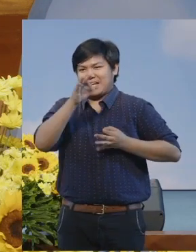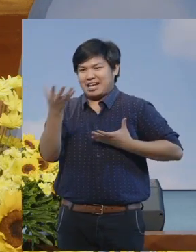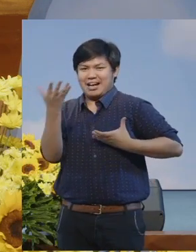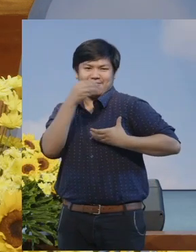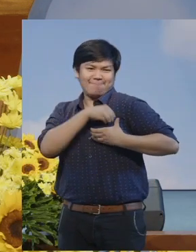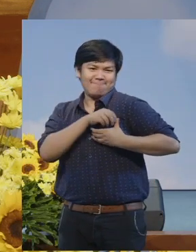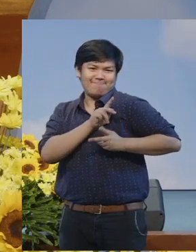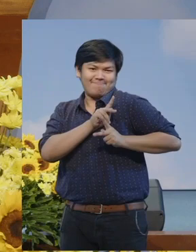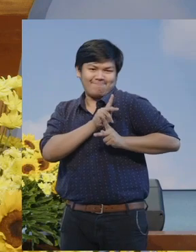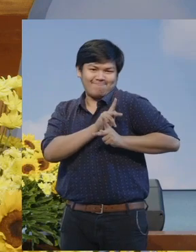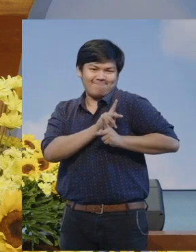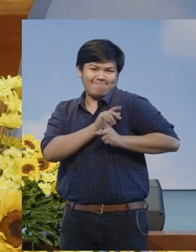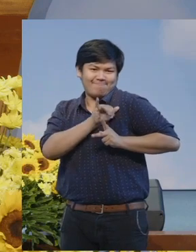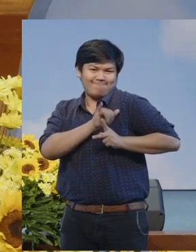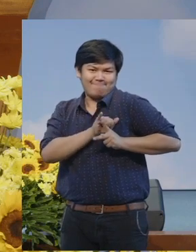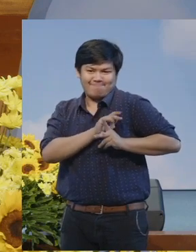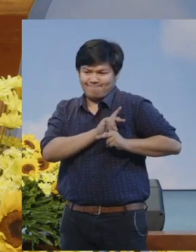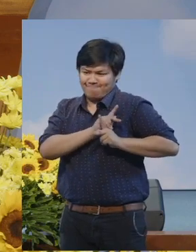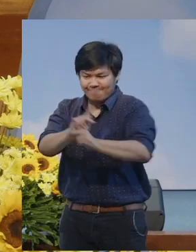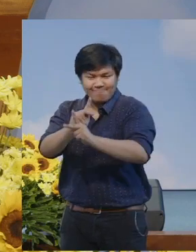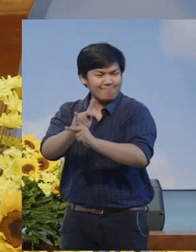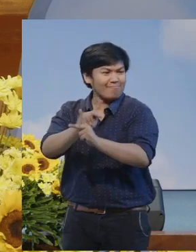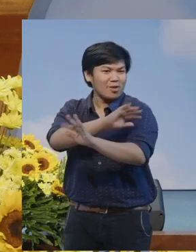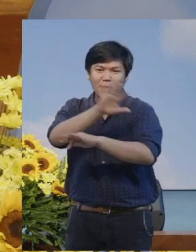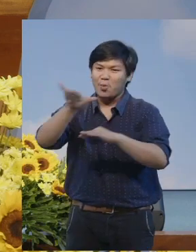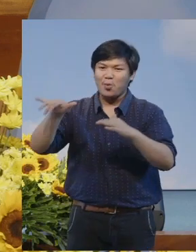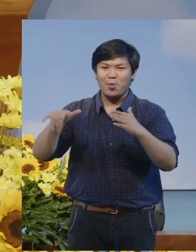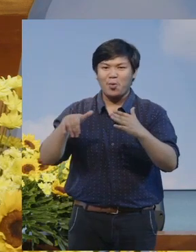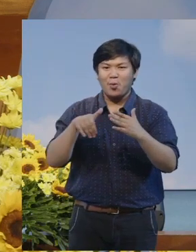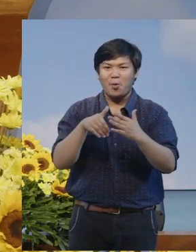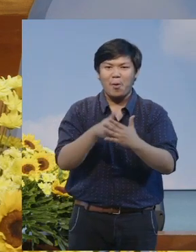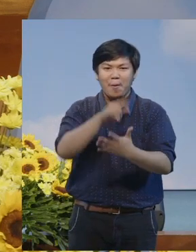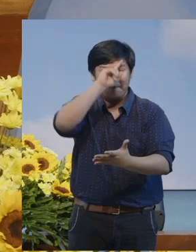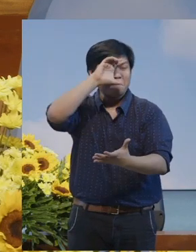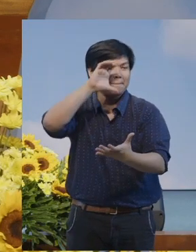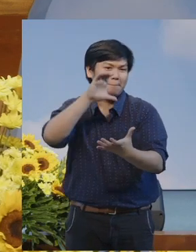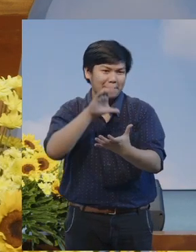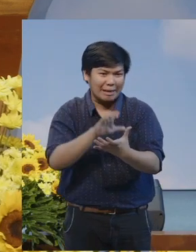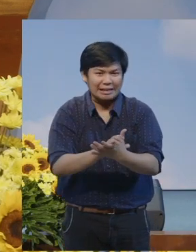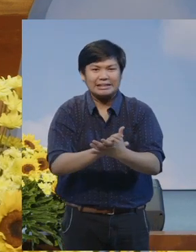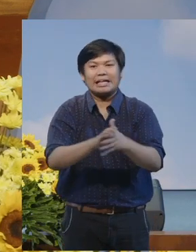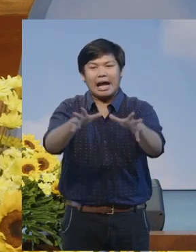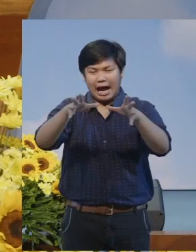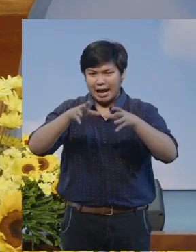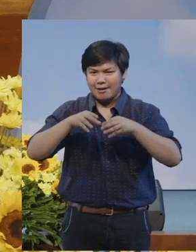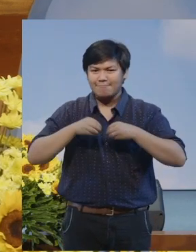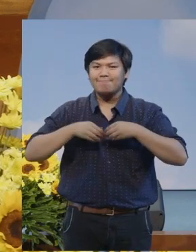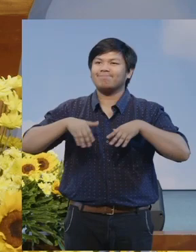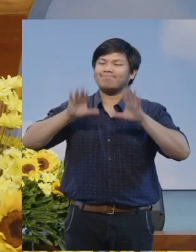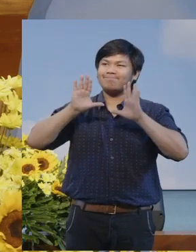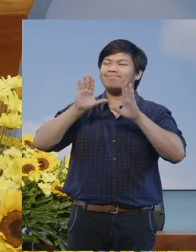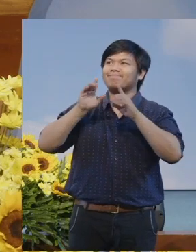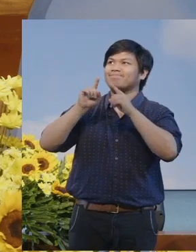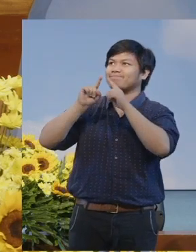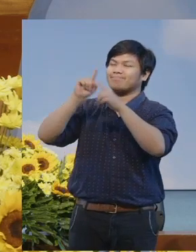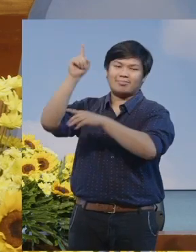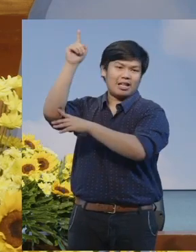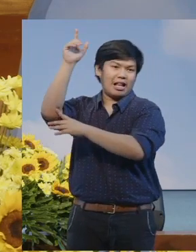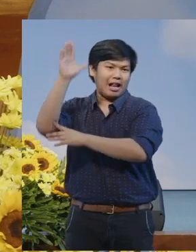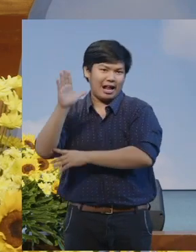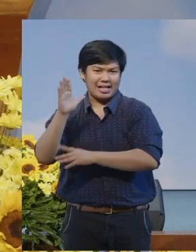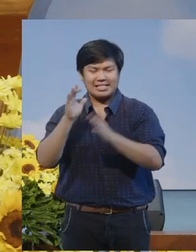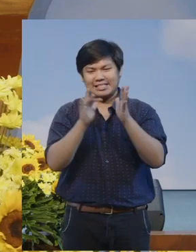na nananahan sa lahat ng puso na tumanggap na at isinuko na ang sarili sa